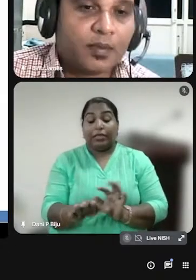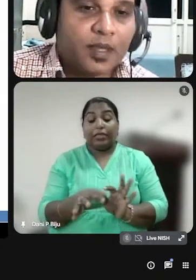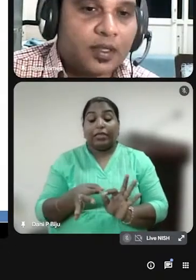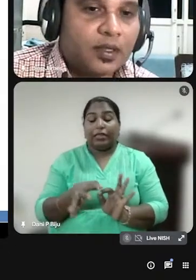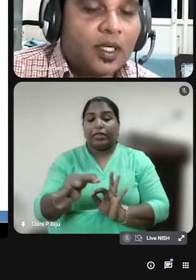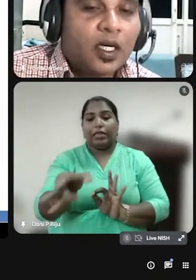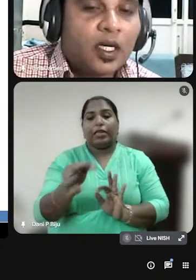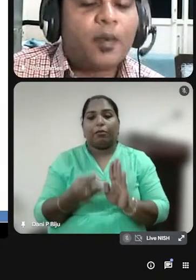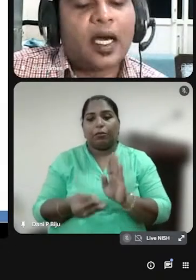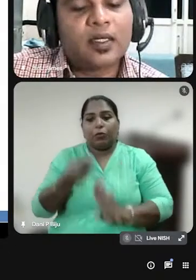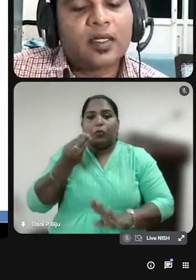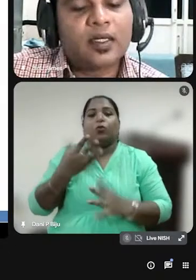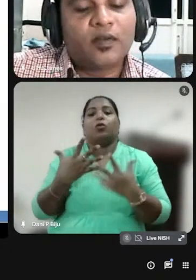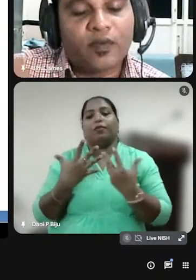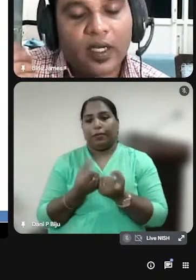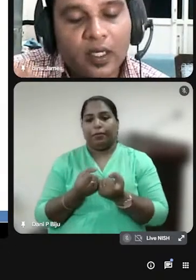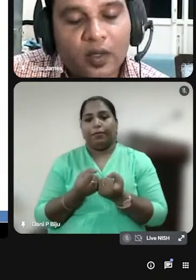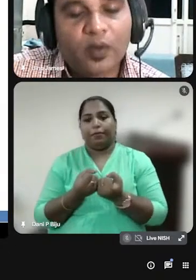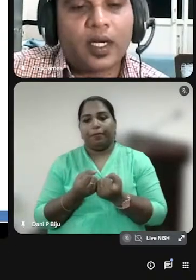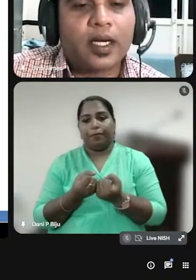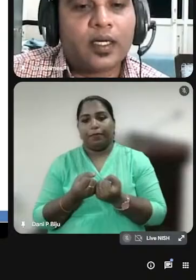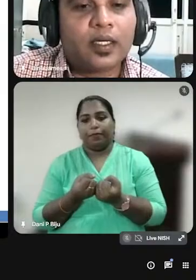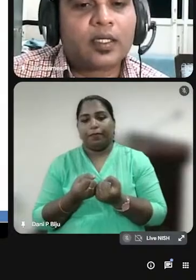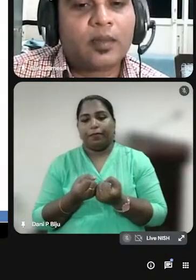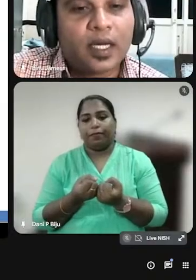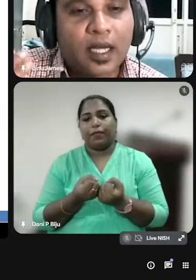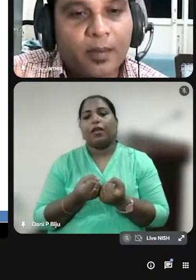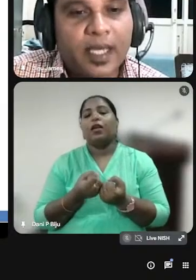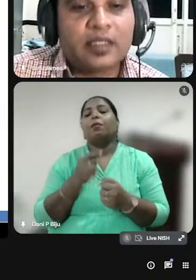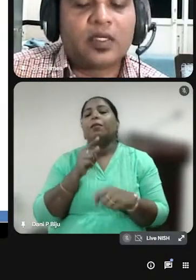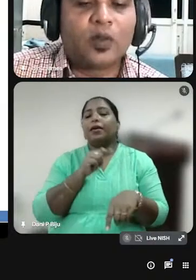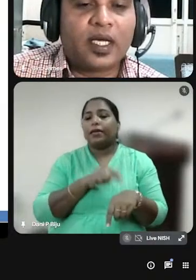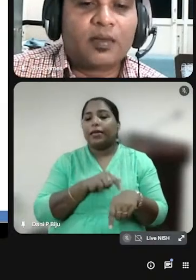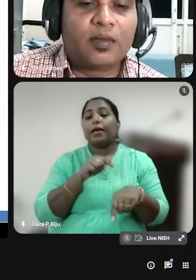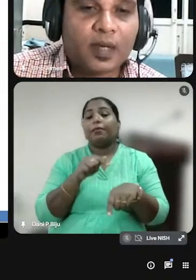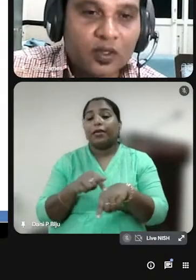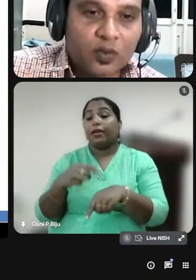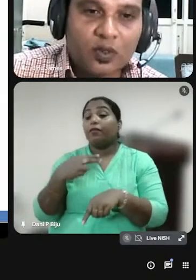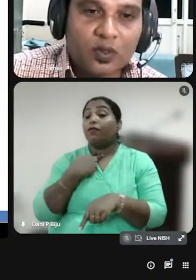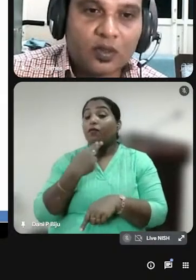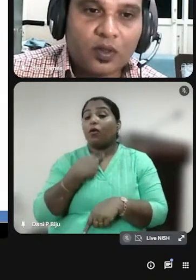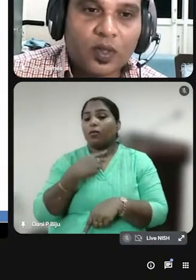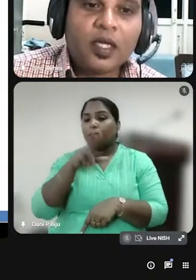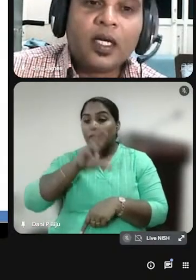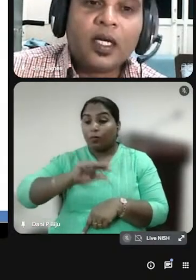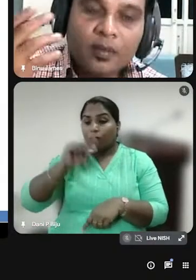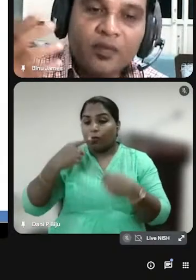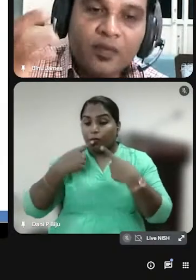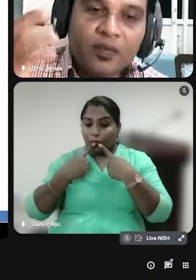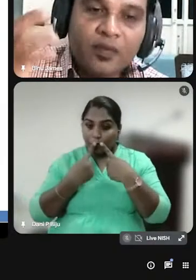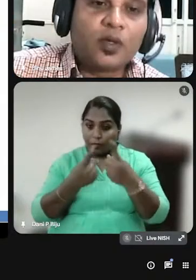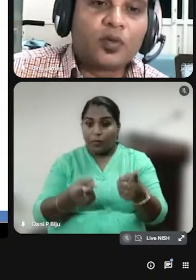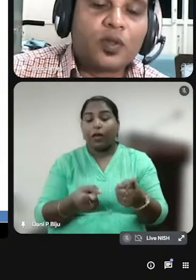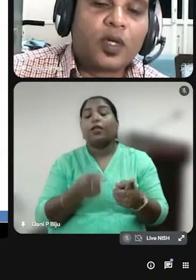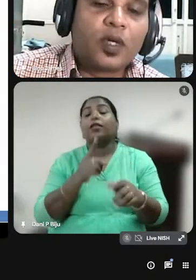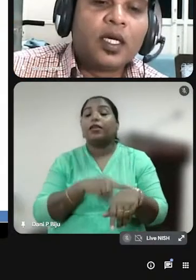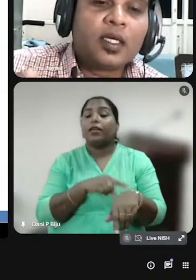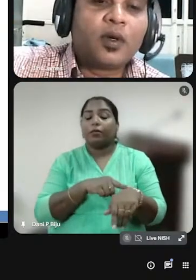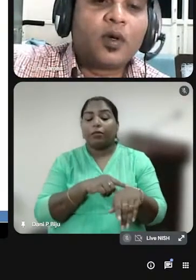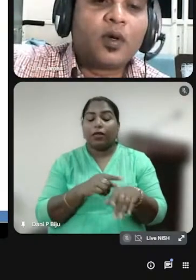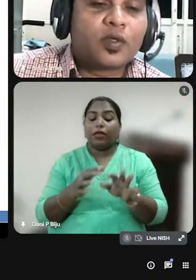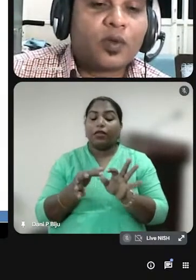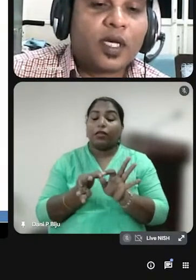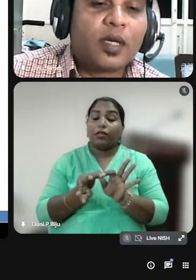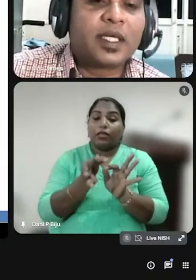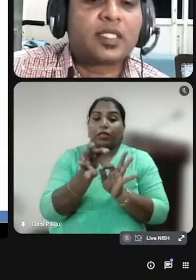നടക്കുന്നത്. അപ്പൊ അത് ഫ്രീക്വന്റ് ആയിട്ട് നമ്മുടെ കമാൻഡ്സിലൂടെ നമ്മൾ പറഞ്ഞു കൊടുക്കുന്നതിലൂടെ, നമ്മുടെ വിഷ്വൽ ക്യൂസിലൂടെ